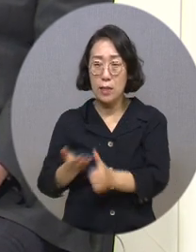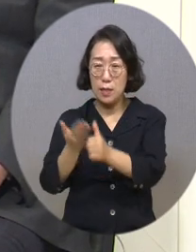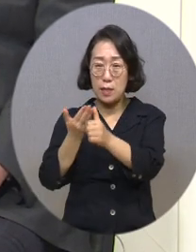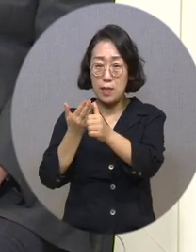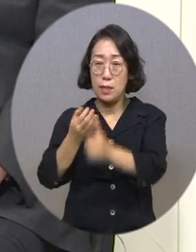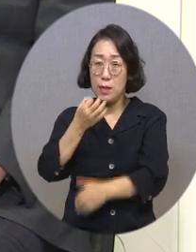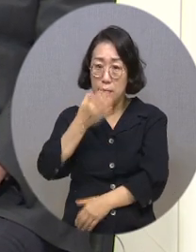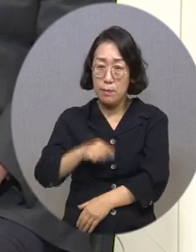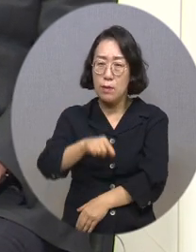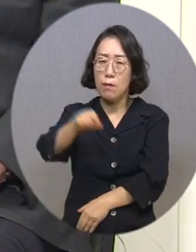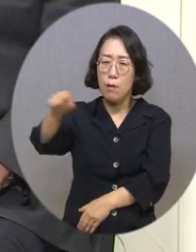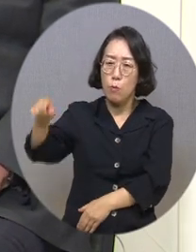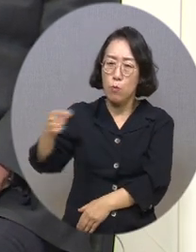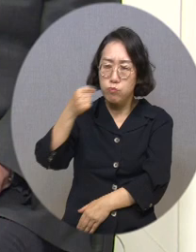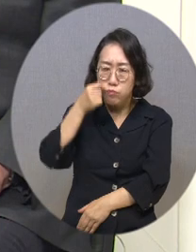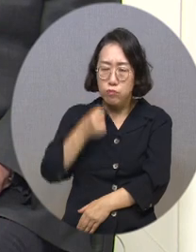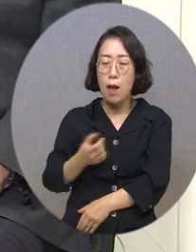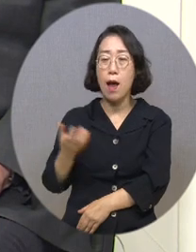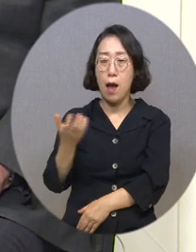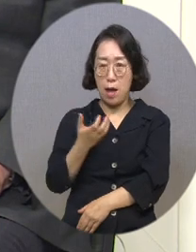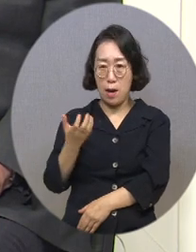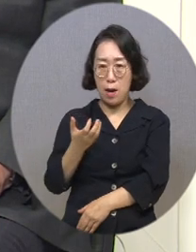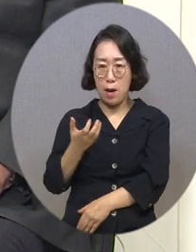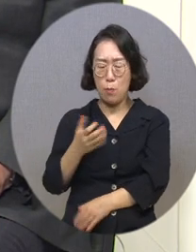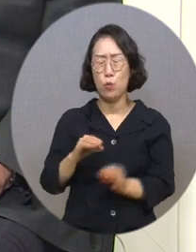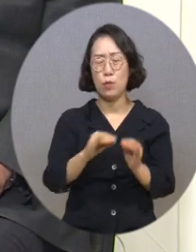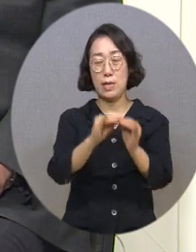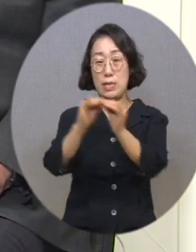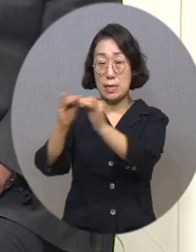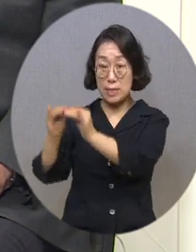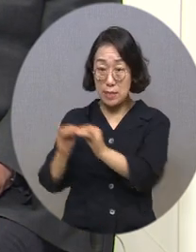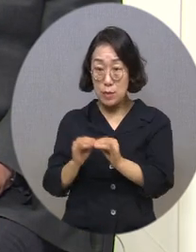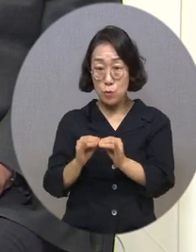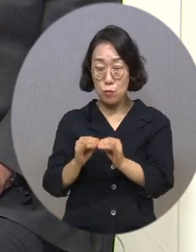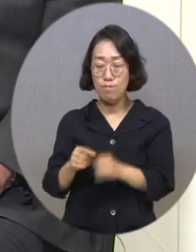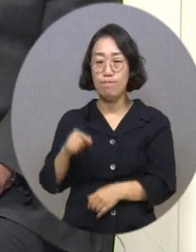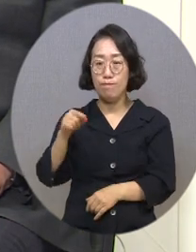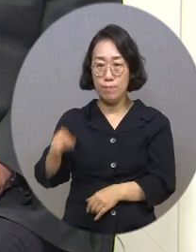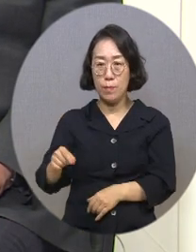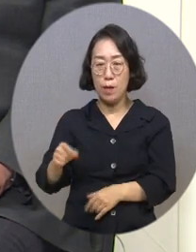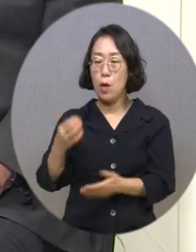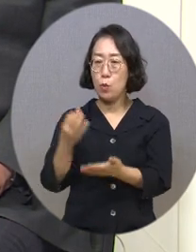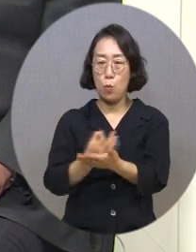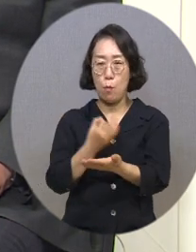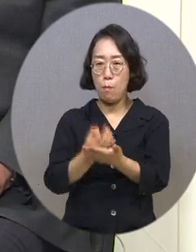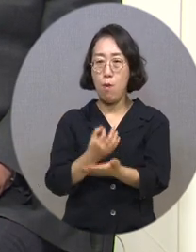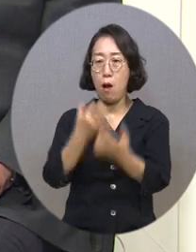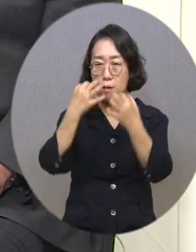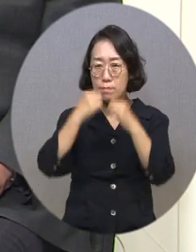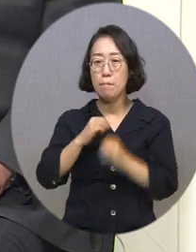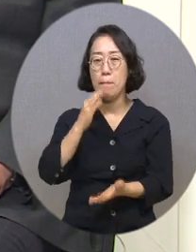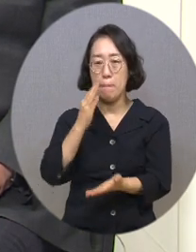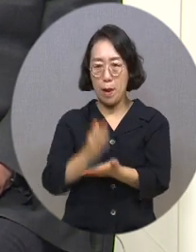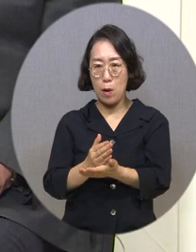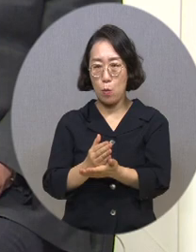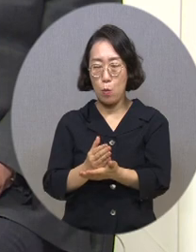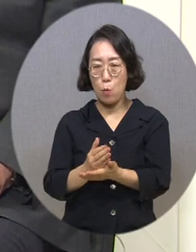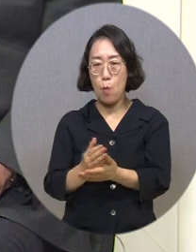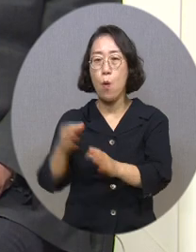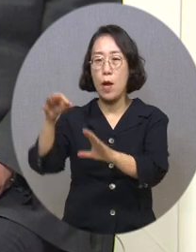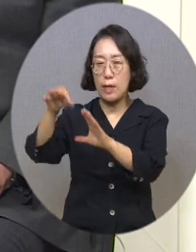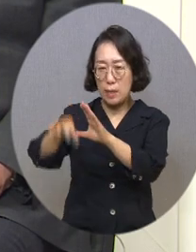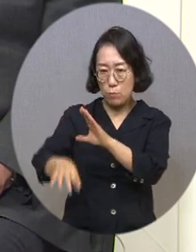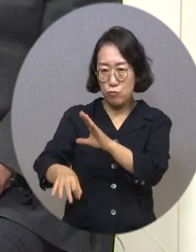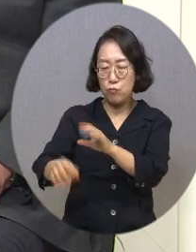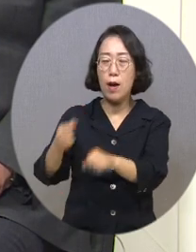공감이 돼서 그 모든 만장일치로 그분들이 함께 우리 이걸로 돈 벌지 말고 기부를 하자라고